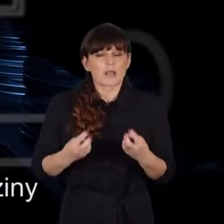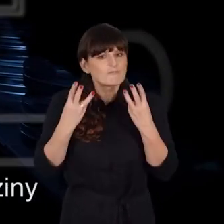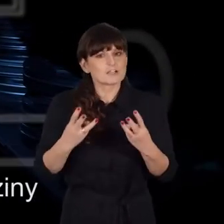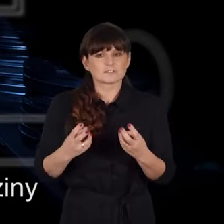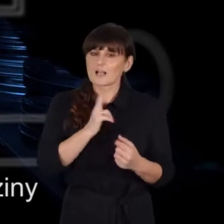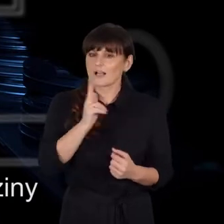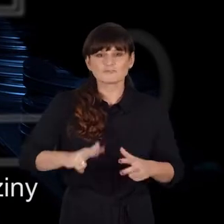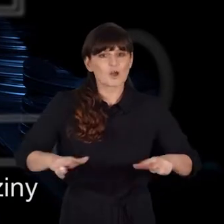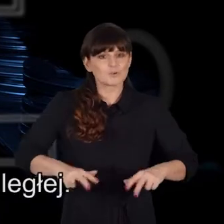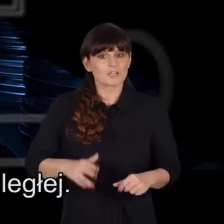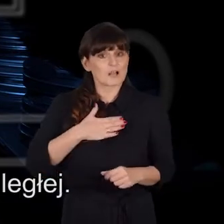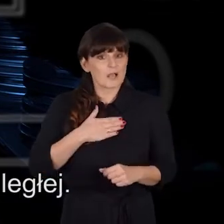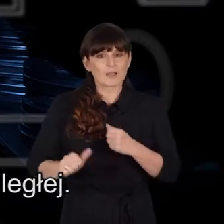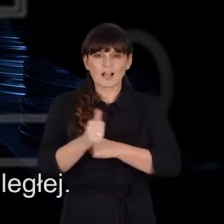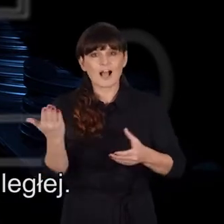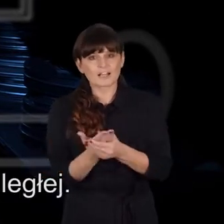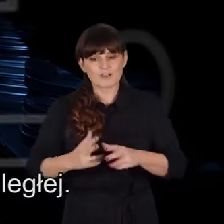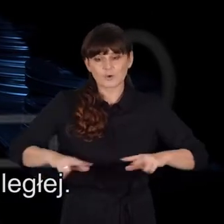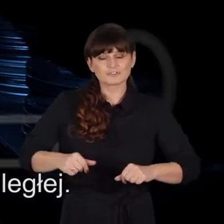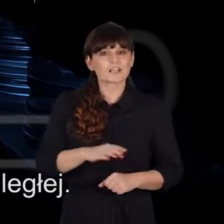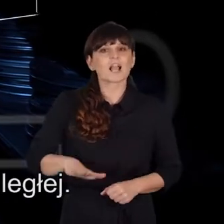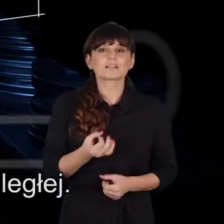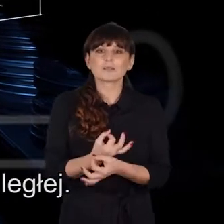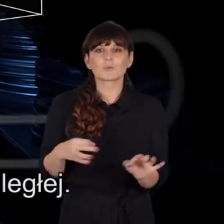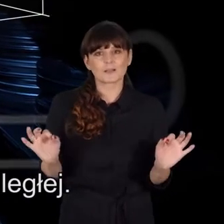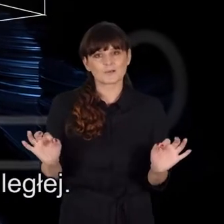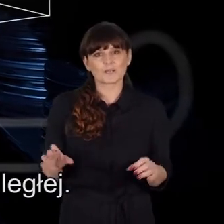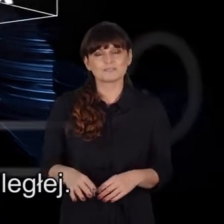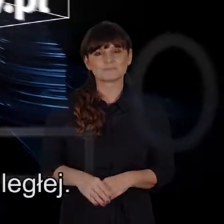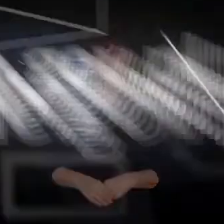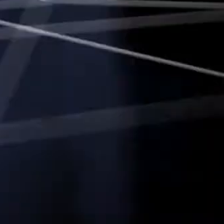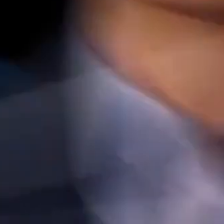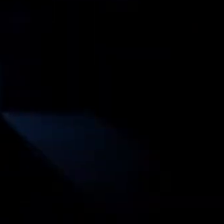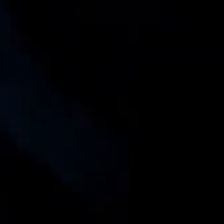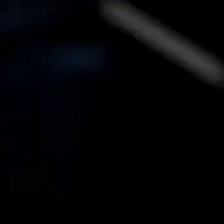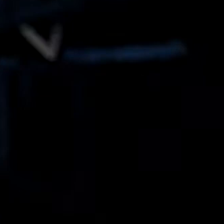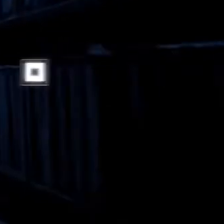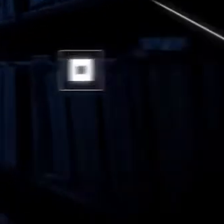znaczenie historii każdej rodziny, uruchomiliśmy archiwa rodzinne niepodległej.